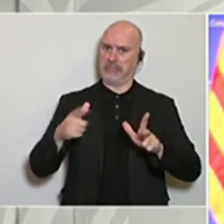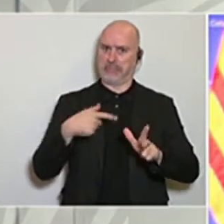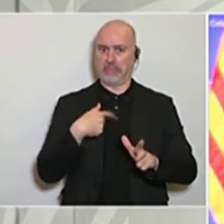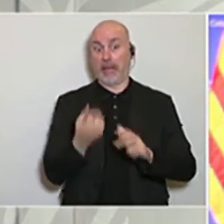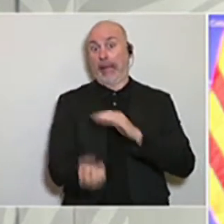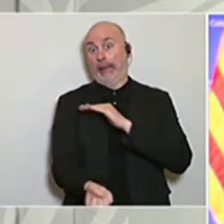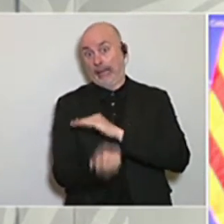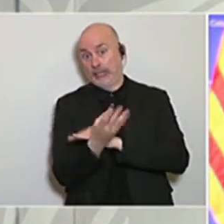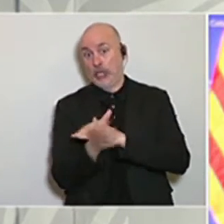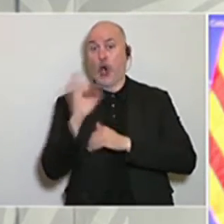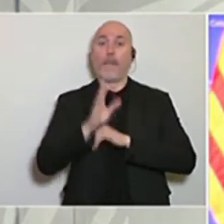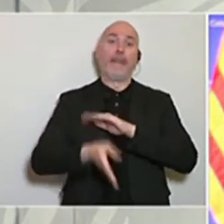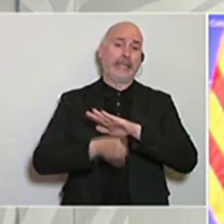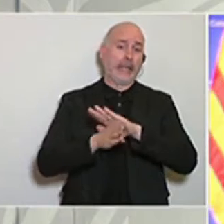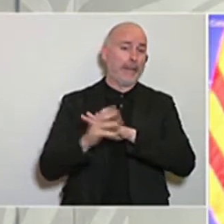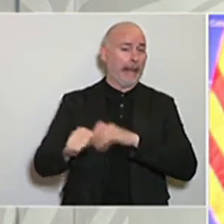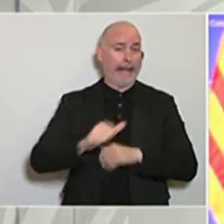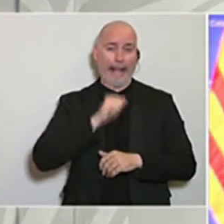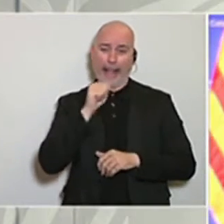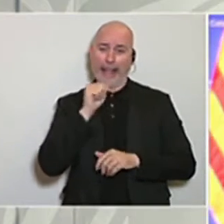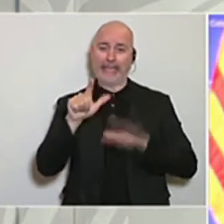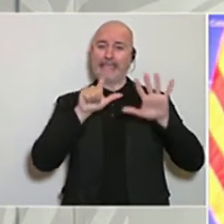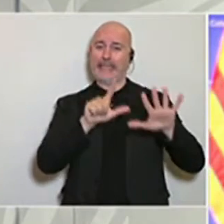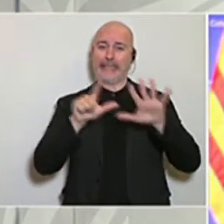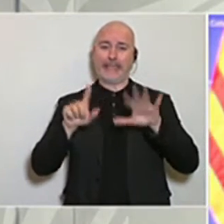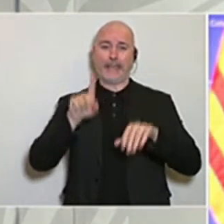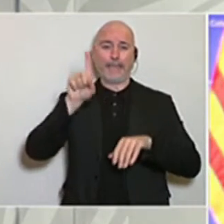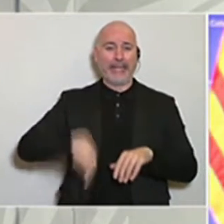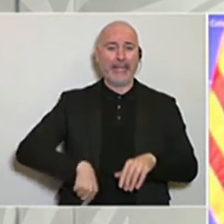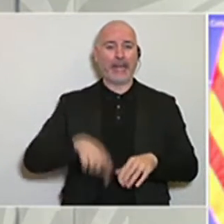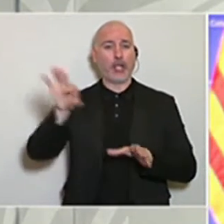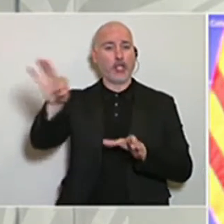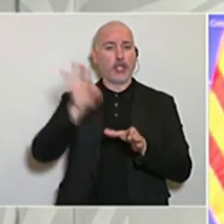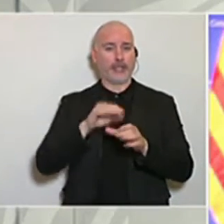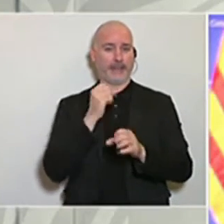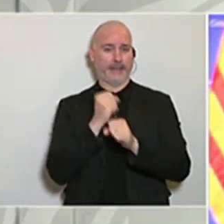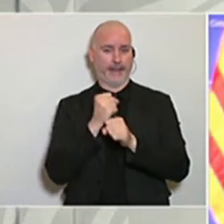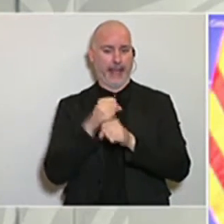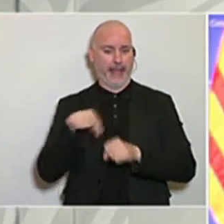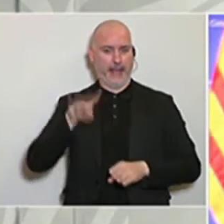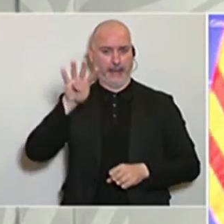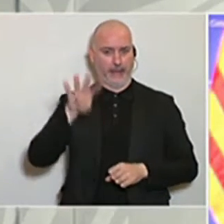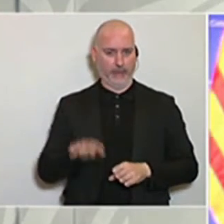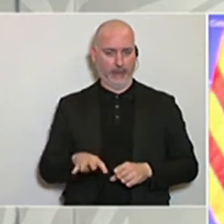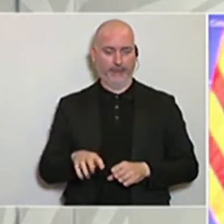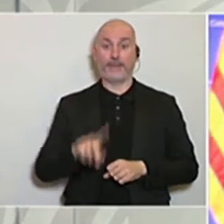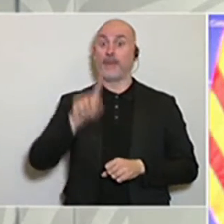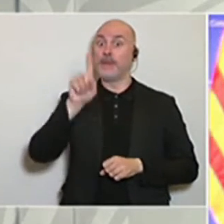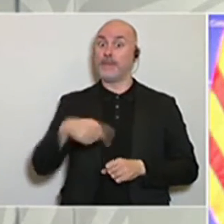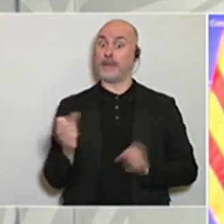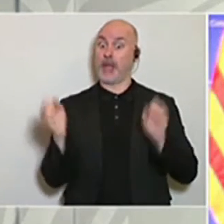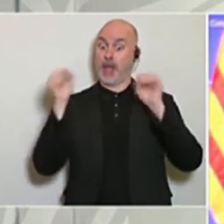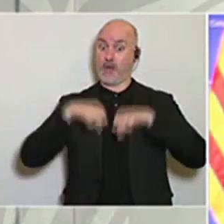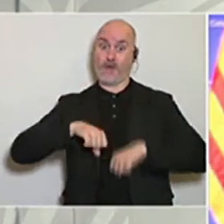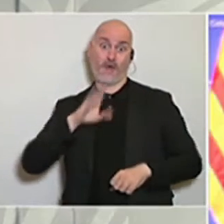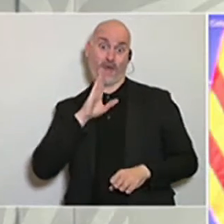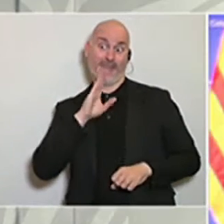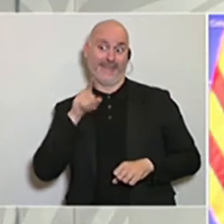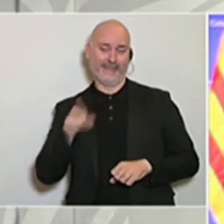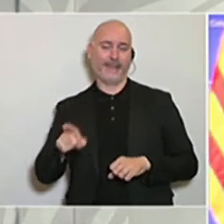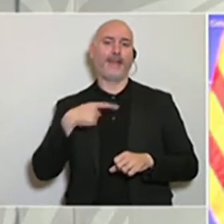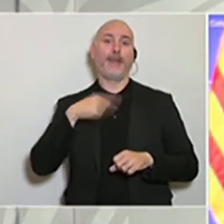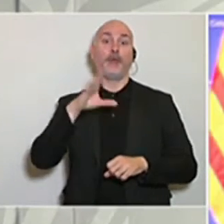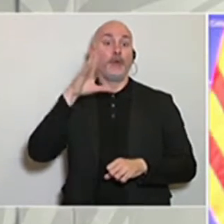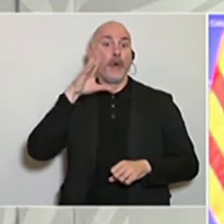el manteniment de gairebé 77.000 llocs de treball a Catalunya. A més, amb aquest acord, el govern ha decidit